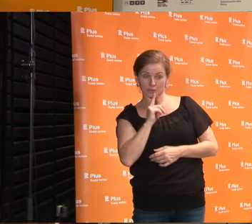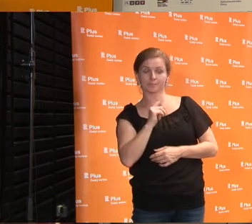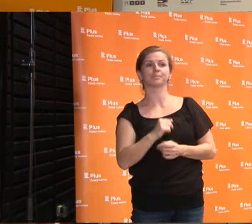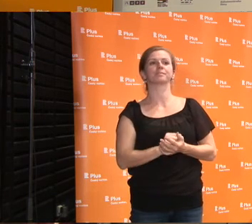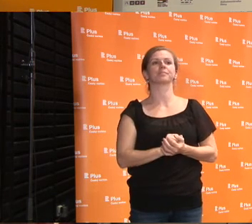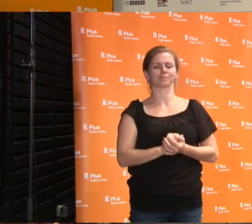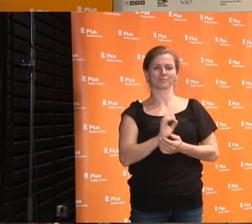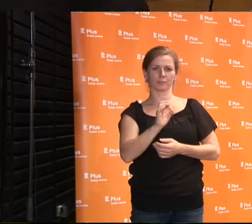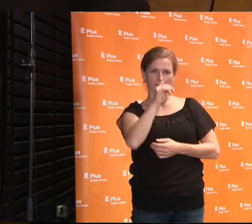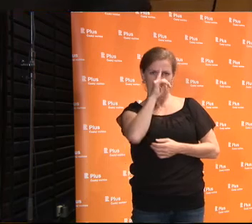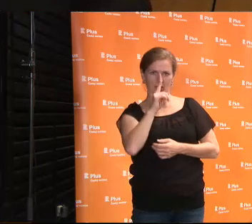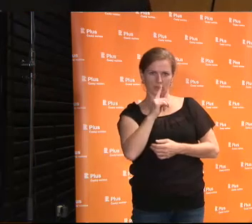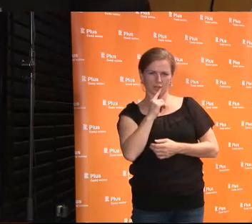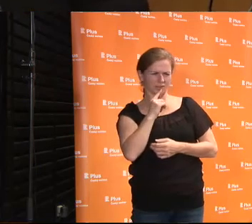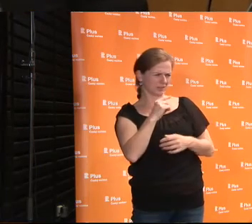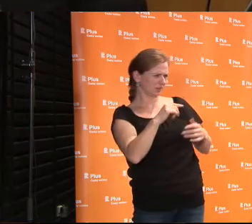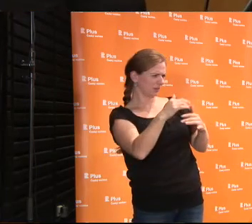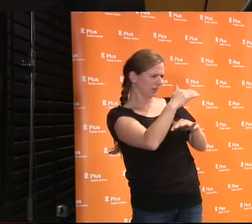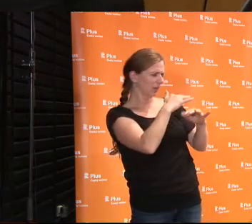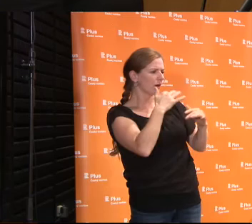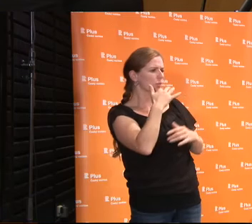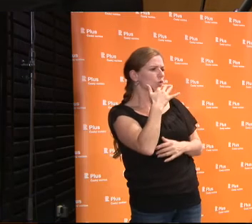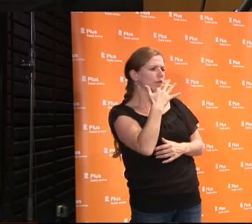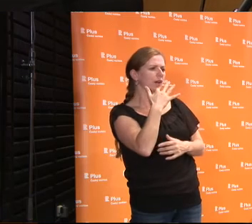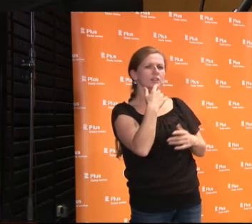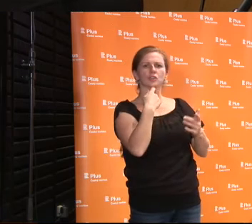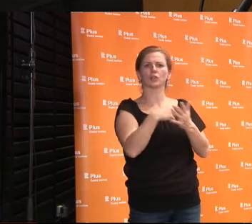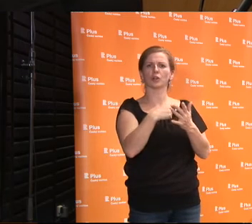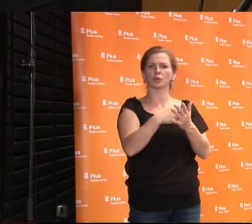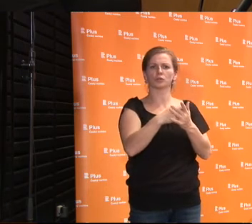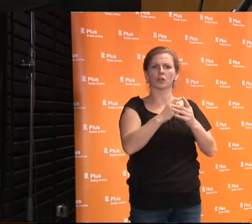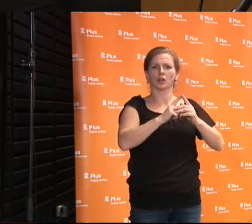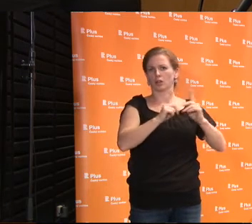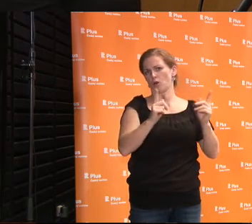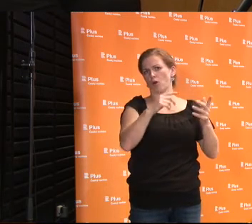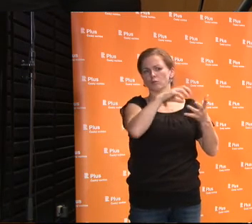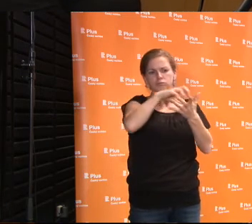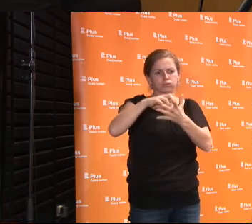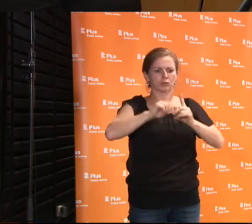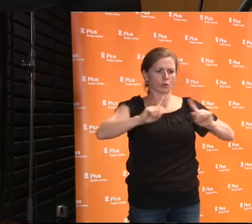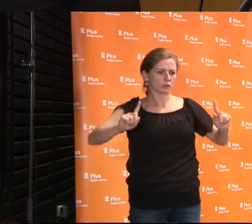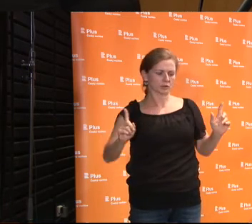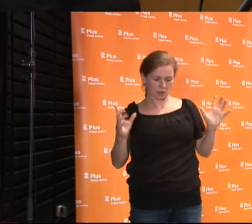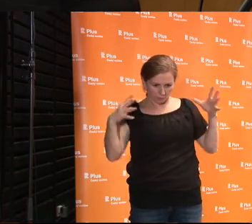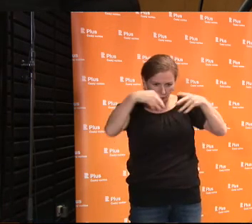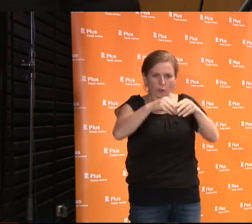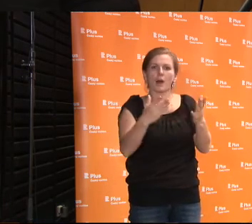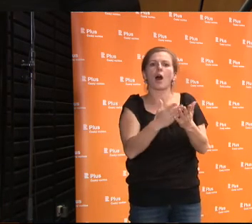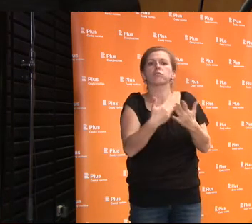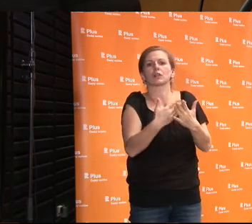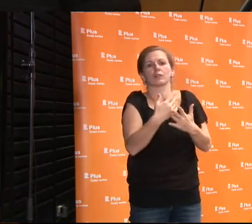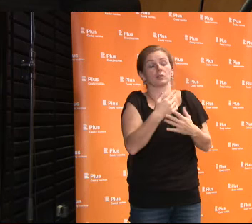večer. Tady se mluvilo o tom, že to je interdisciplinární záležitost, což samozřejmě je úplně skvělý, a proto by mě zajímal váš názor na